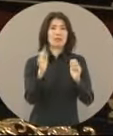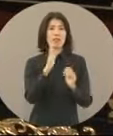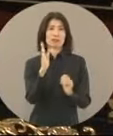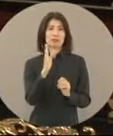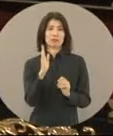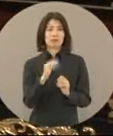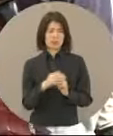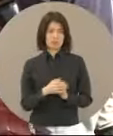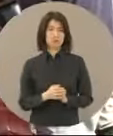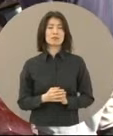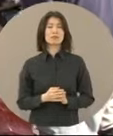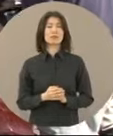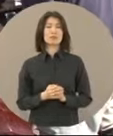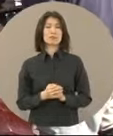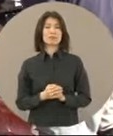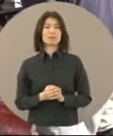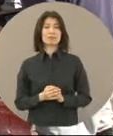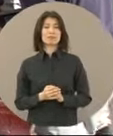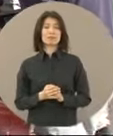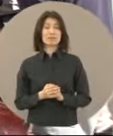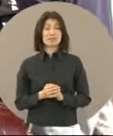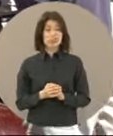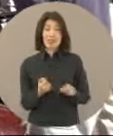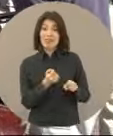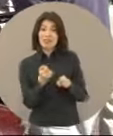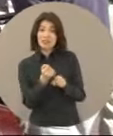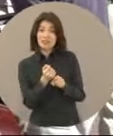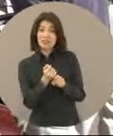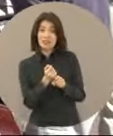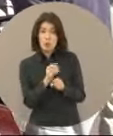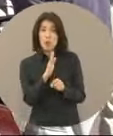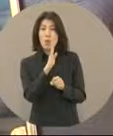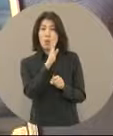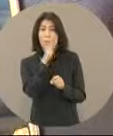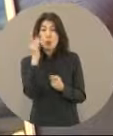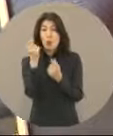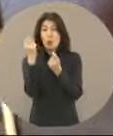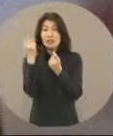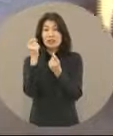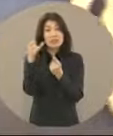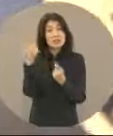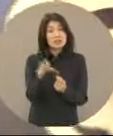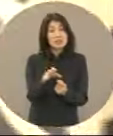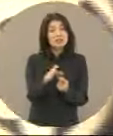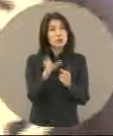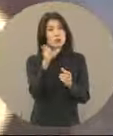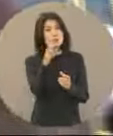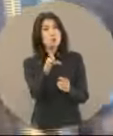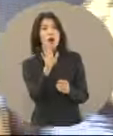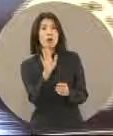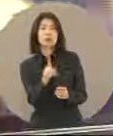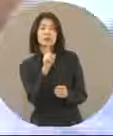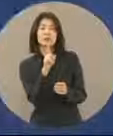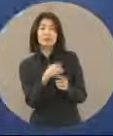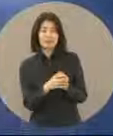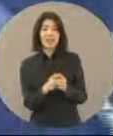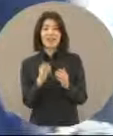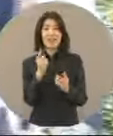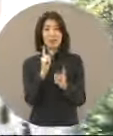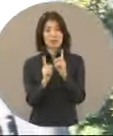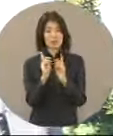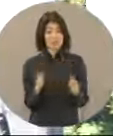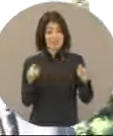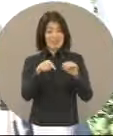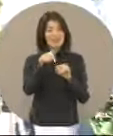る場合があります。展示される山車はですね、実際の祭りの時と同じようにこのように飾っていただきますので、祭り会館